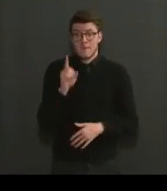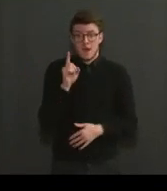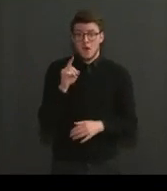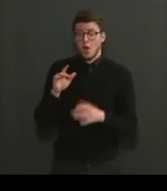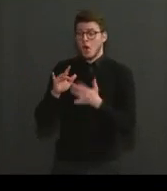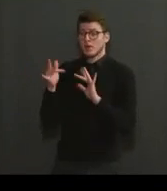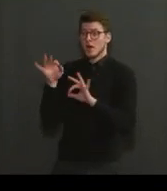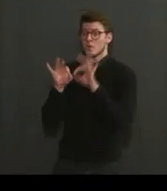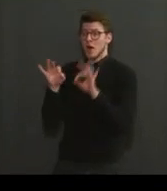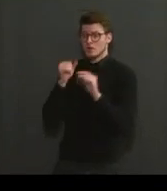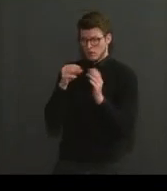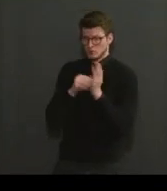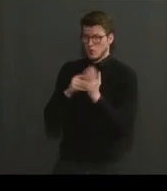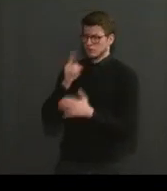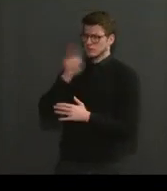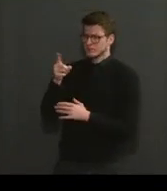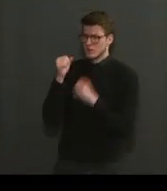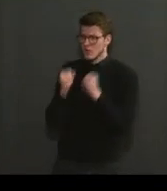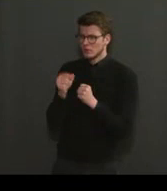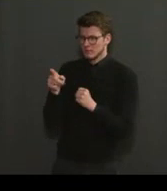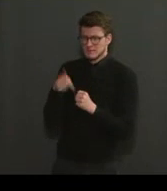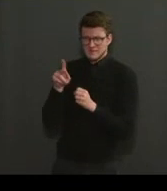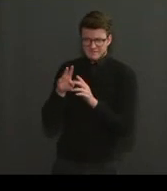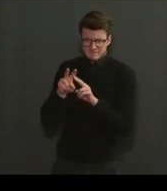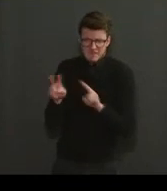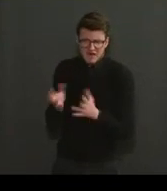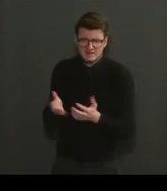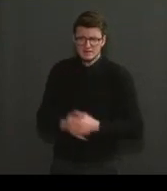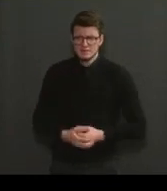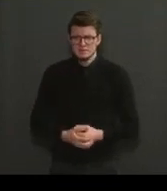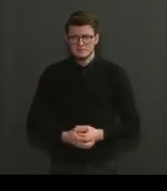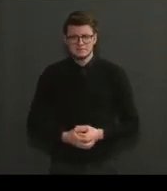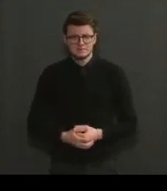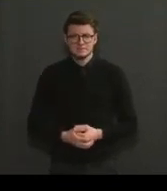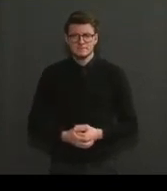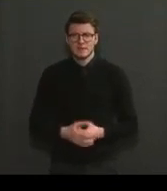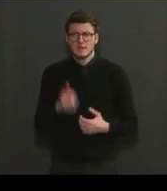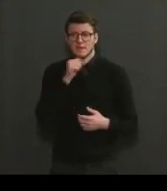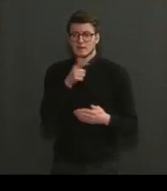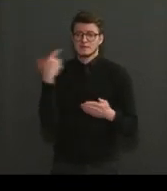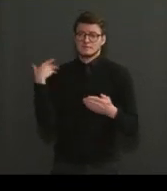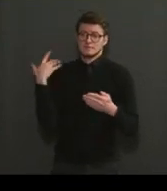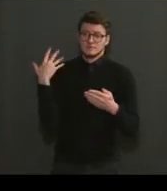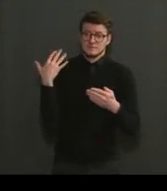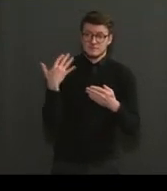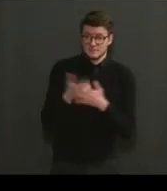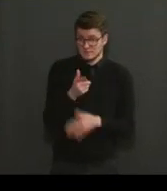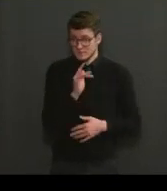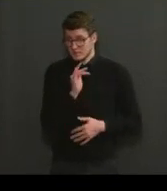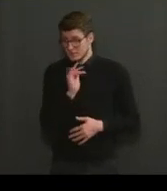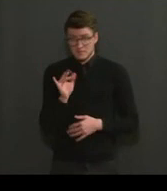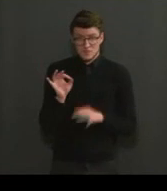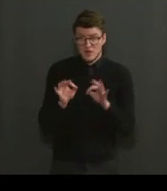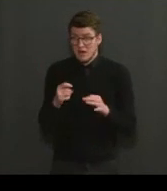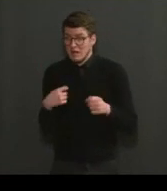veilig en goed alternatief dat zeker moet overwogen worden. Wacht ook niet tot het allerlaatste moment om uw inkoop te doen en